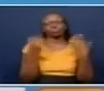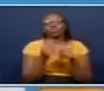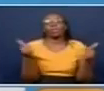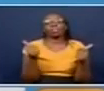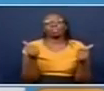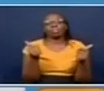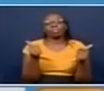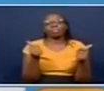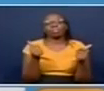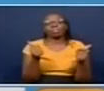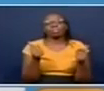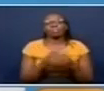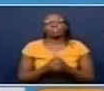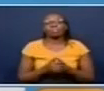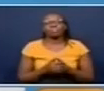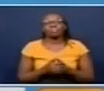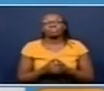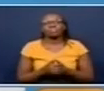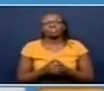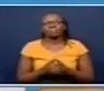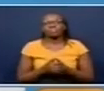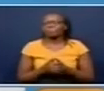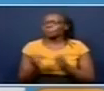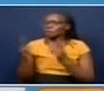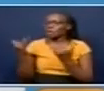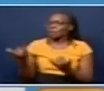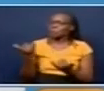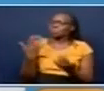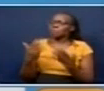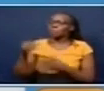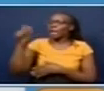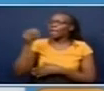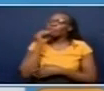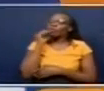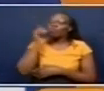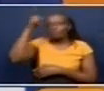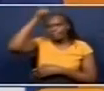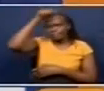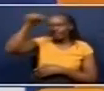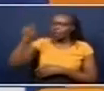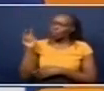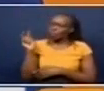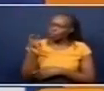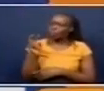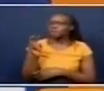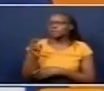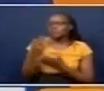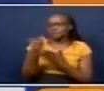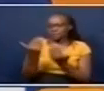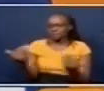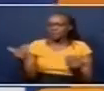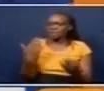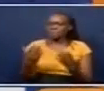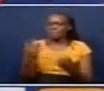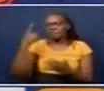Nikiwa hata ninasoma. Kwa yule ambaye yuko nyumbani na tutizama kwa hivi sasa, kuna wengine watoto wengine kidogo